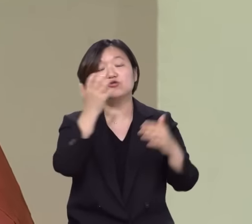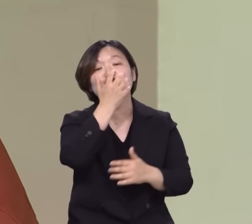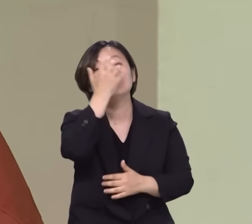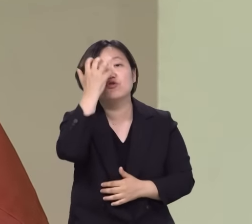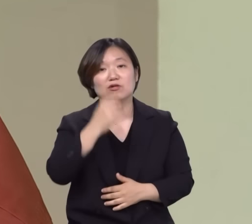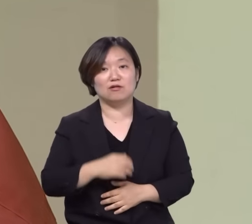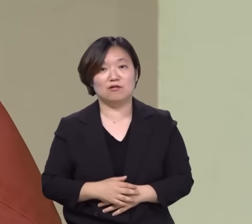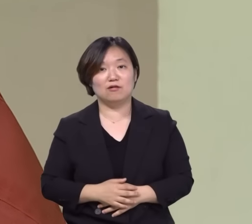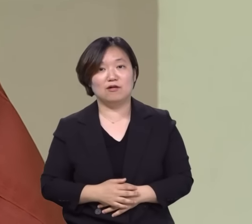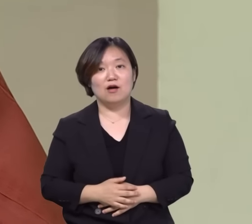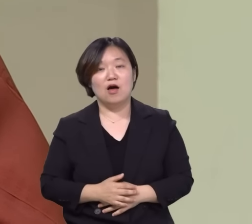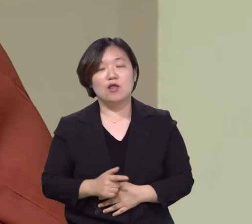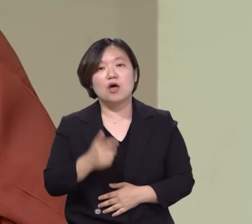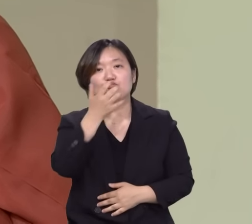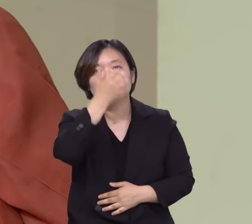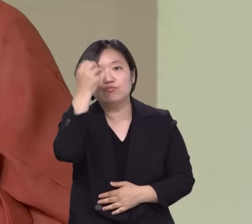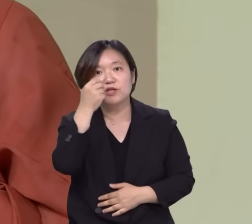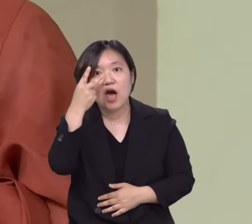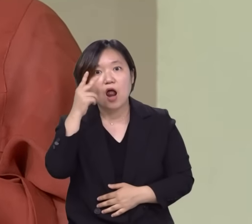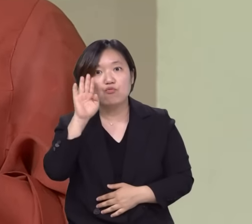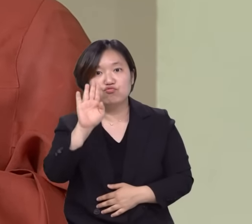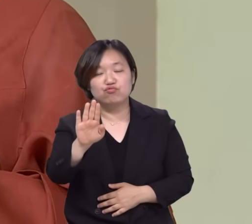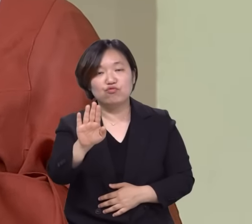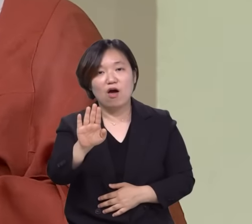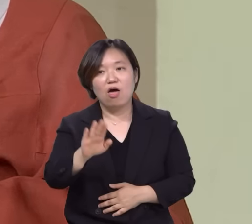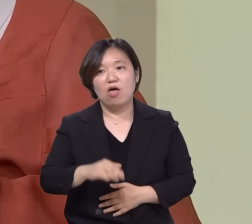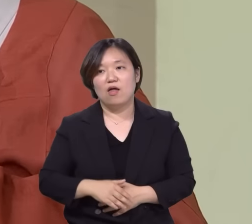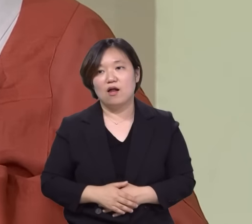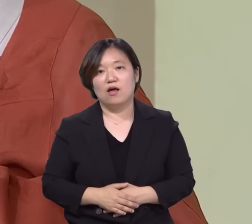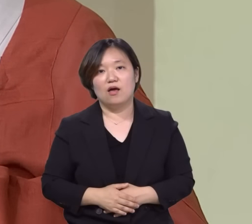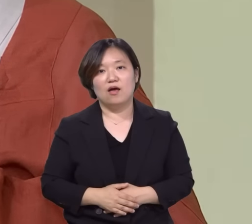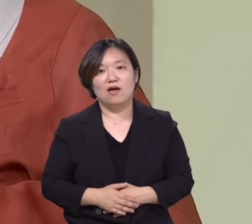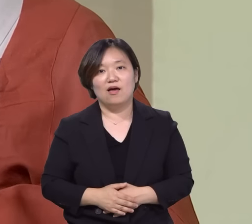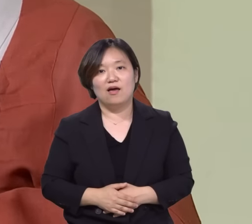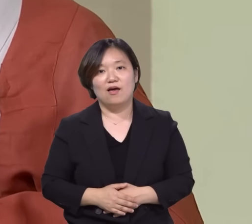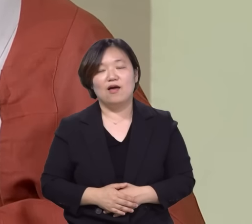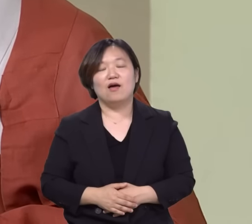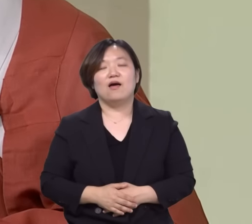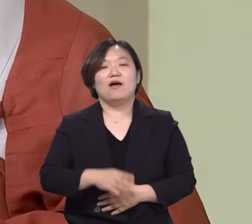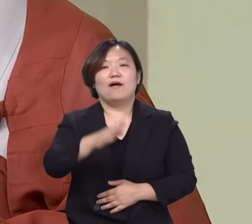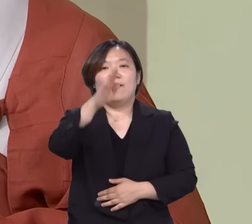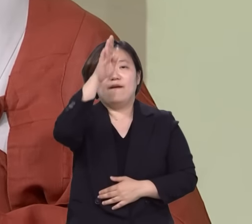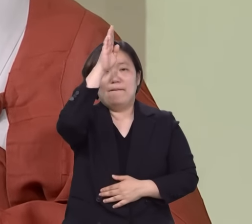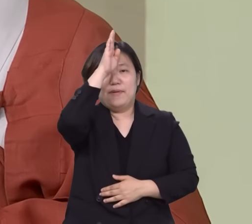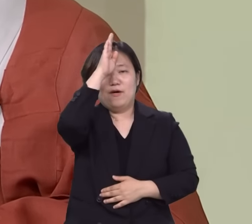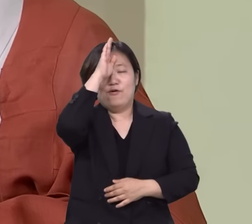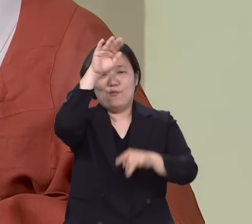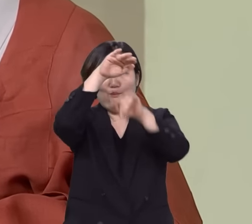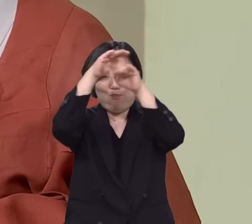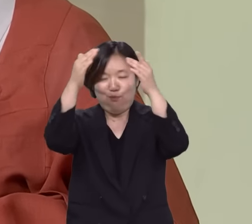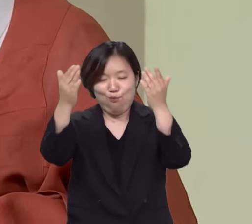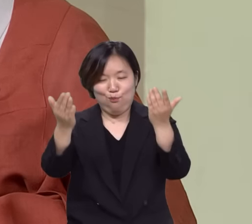꿈을 꾸고 나서 모든 병이 사라지게